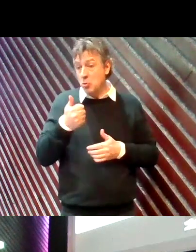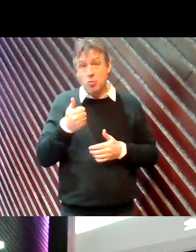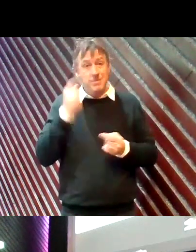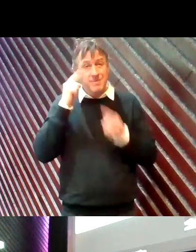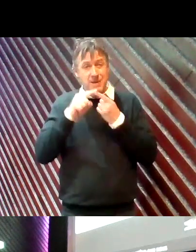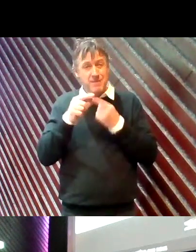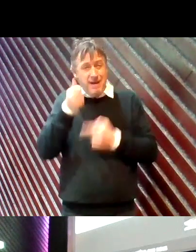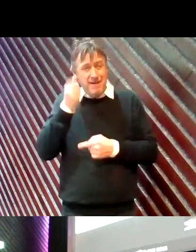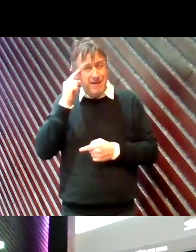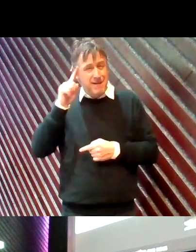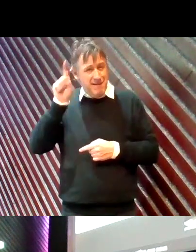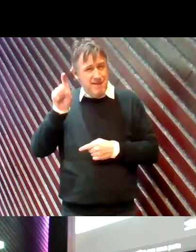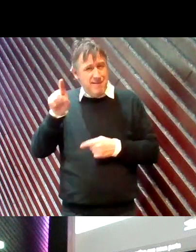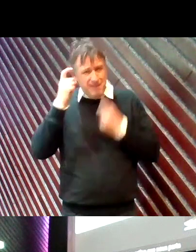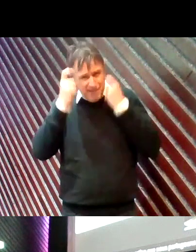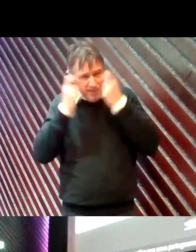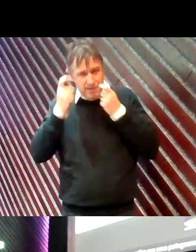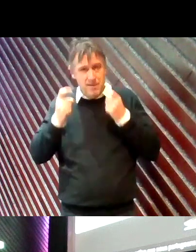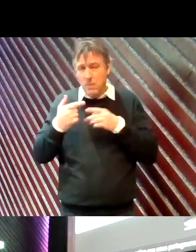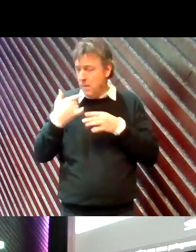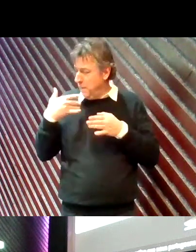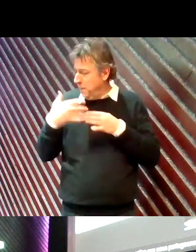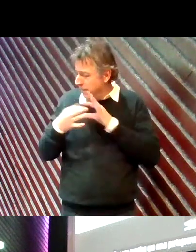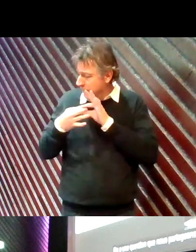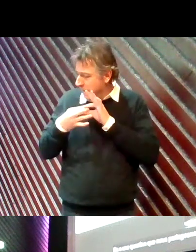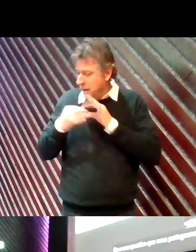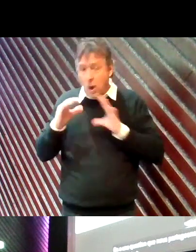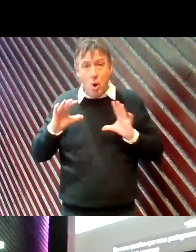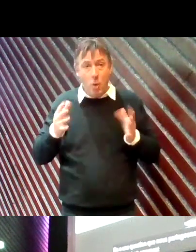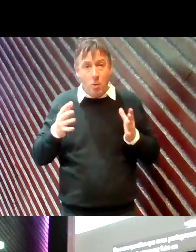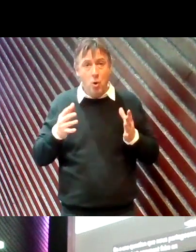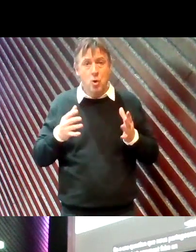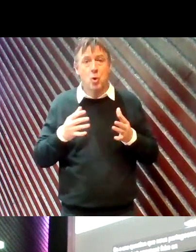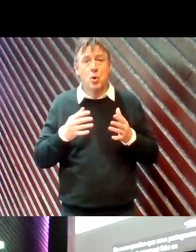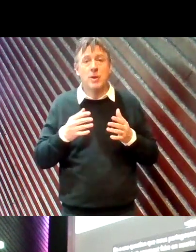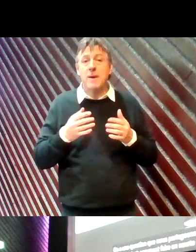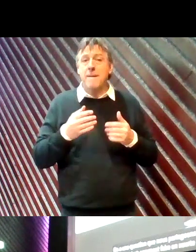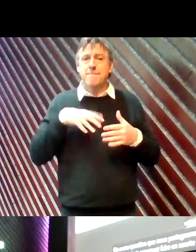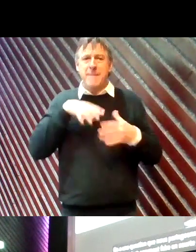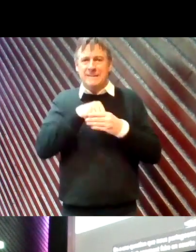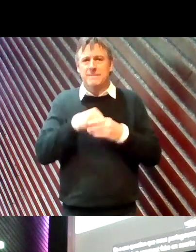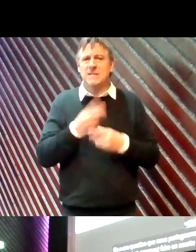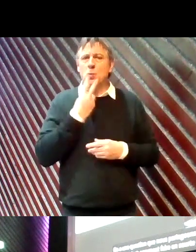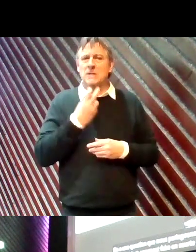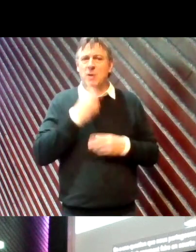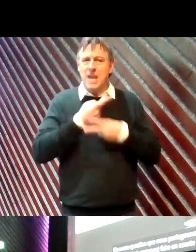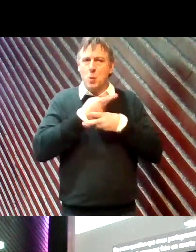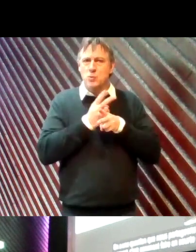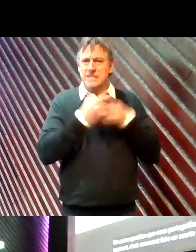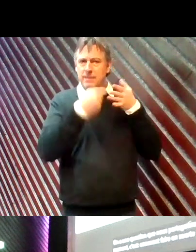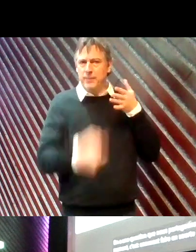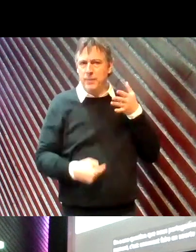un moment, c'est comment faire en sorte que les outils de participation citoyenne soient eux-mêmes